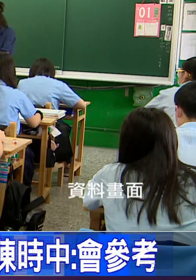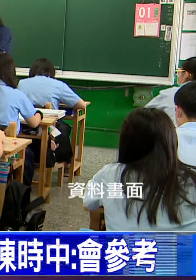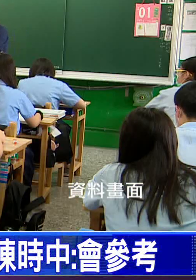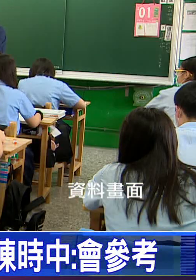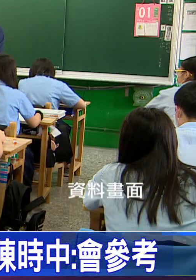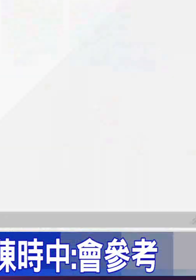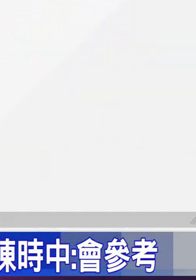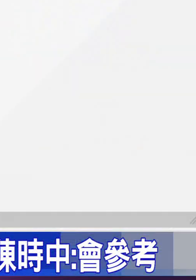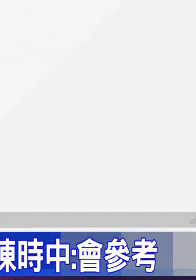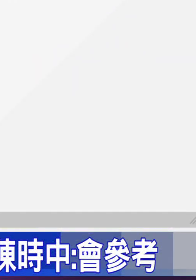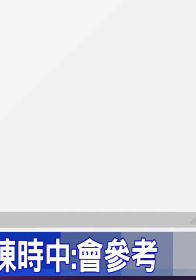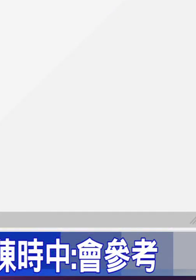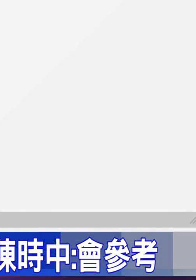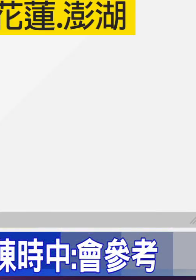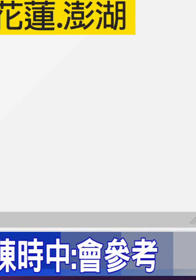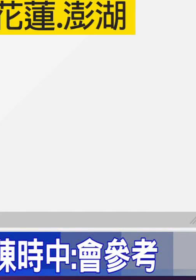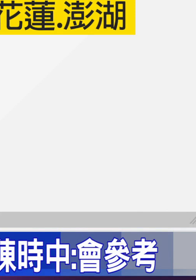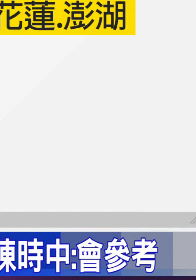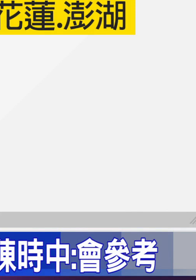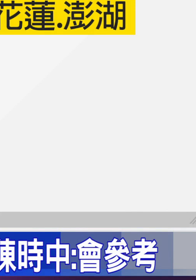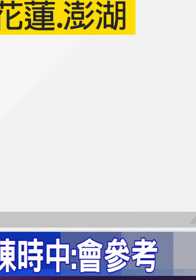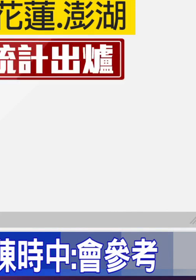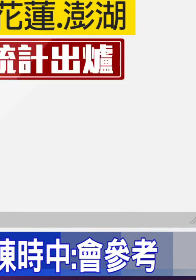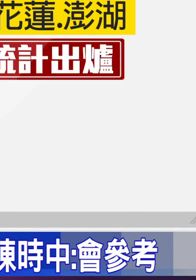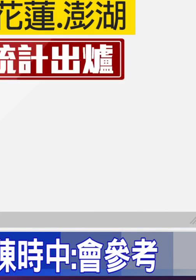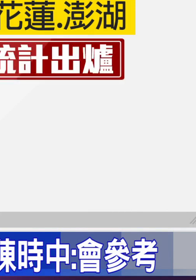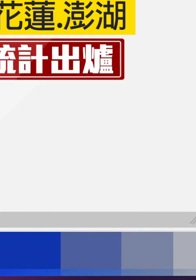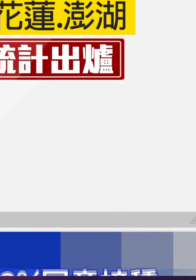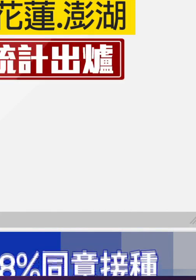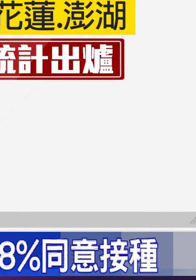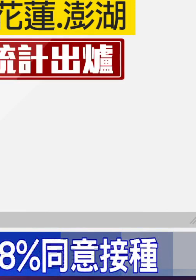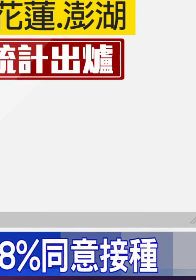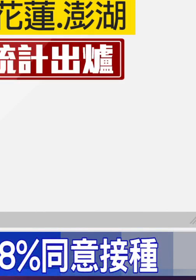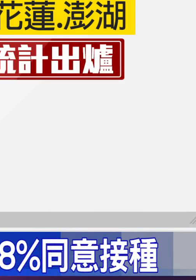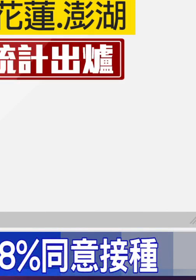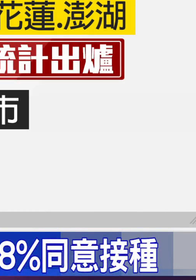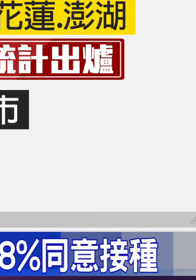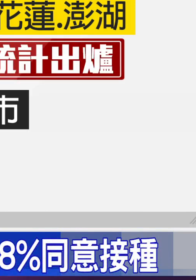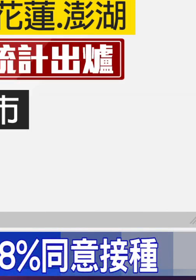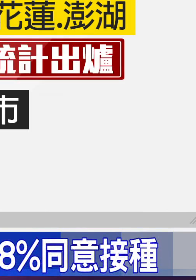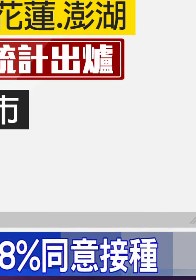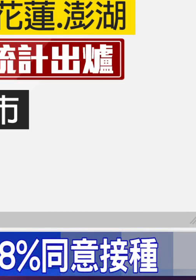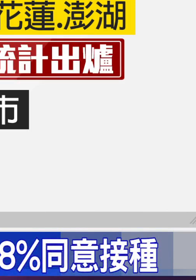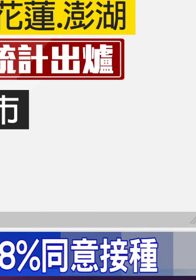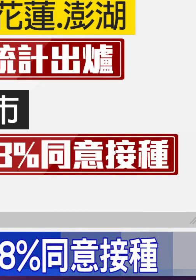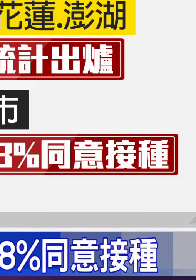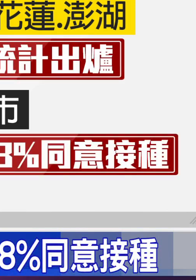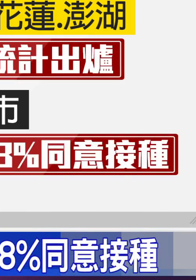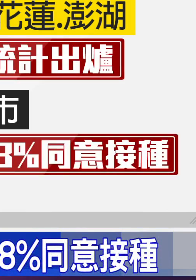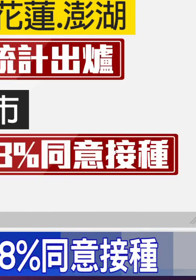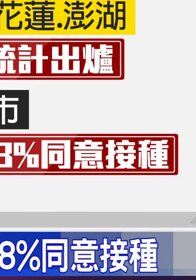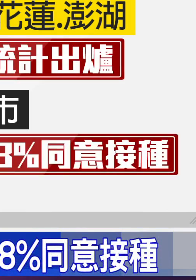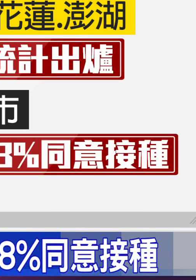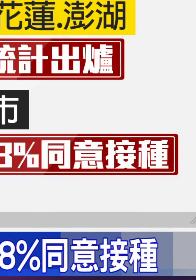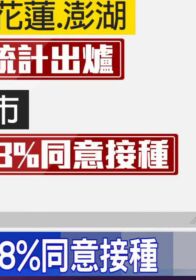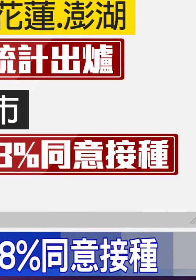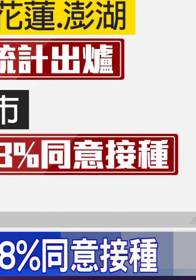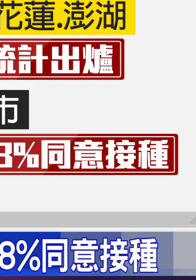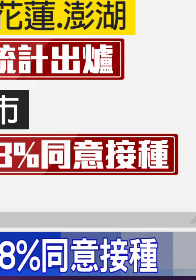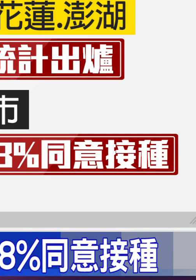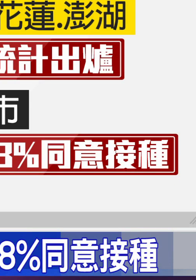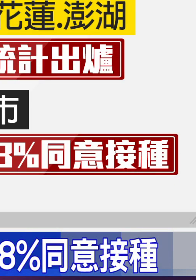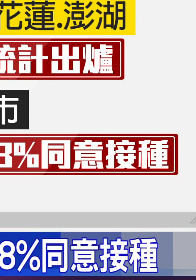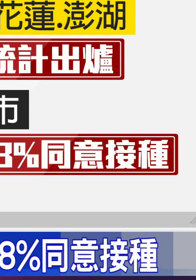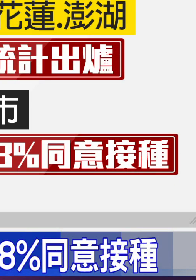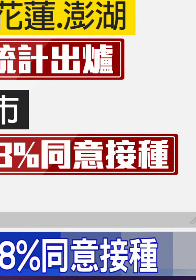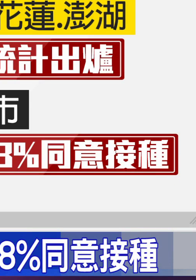打疫苗意愿截至16号，除了宜兰、花莲、澎湖县还没统计完毕，其他19县市有高达93.8%